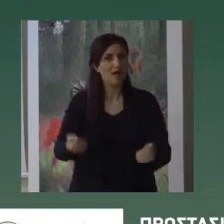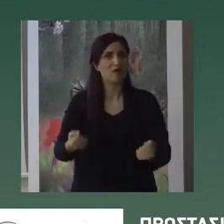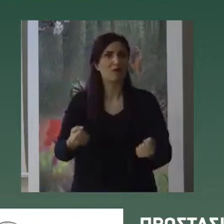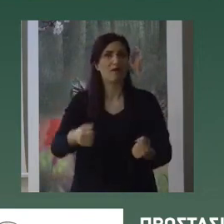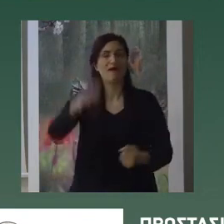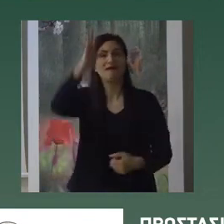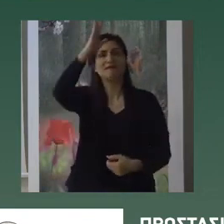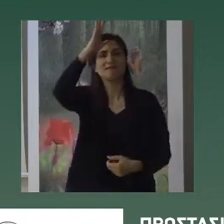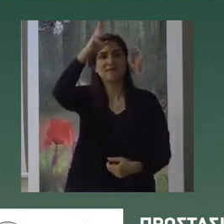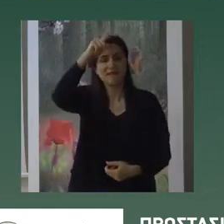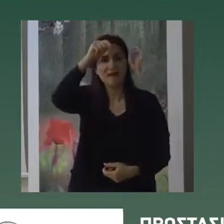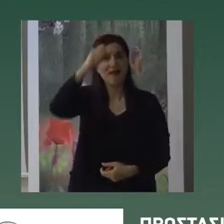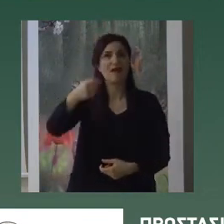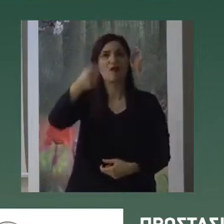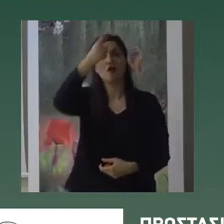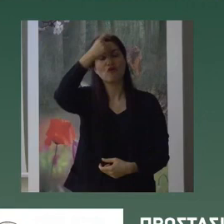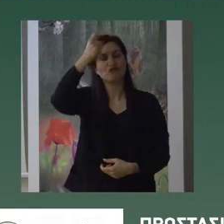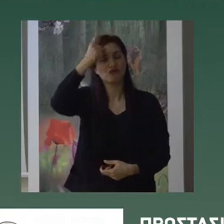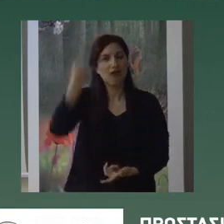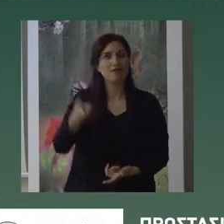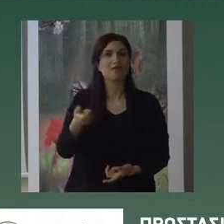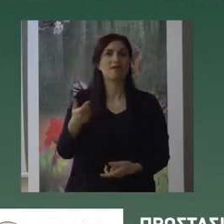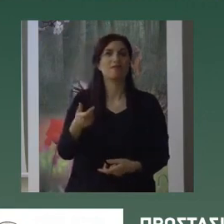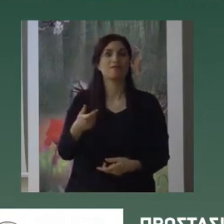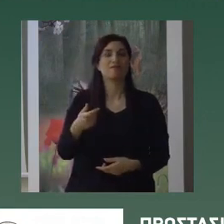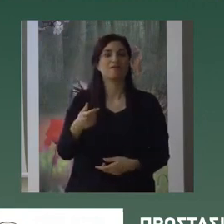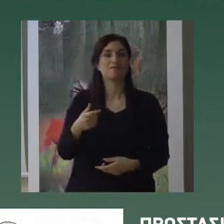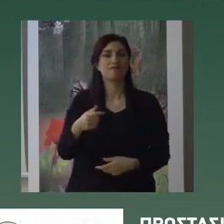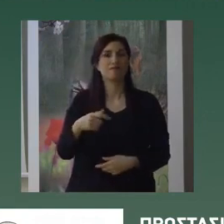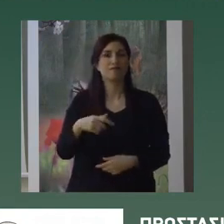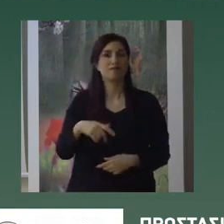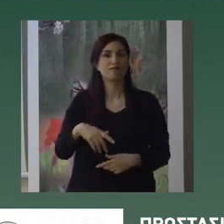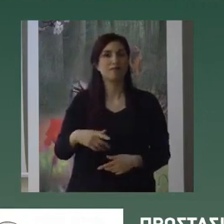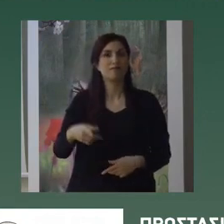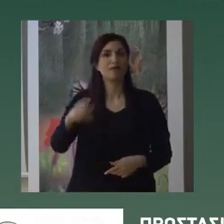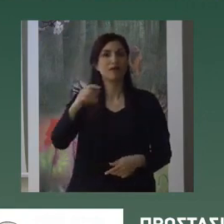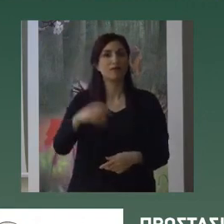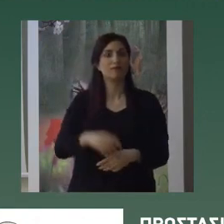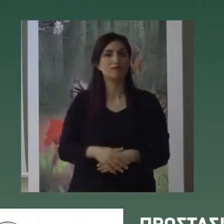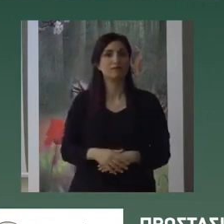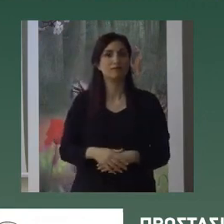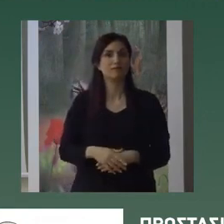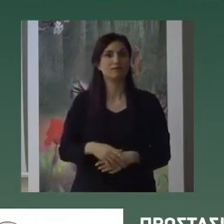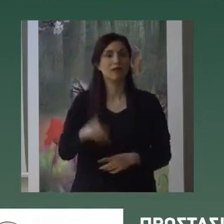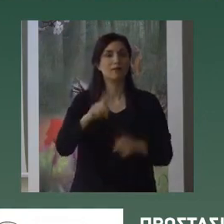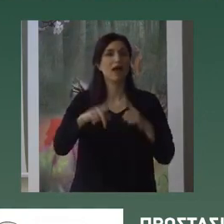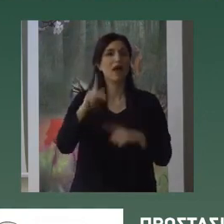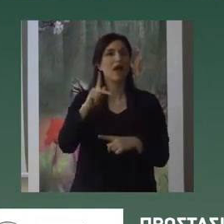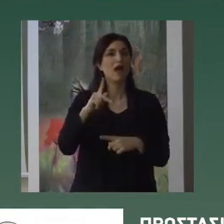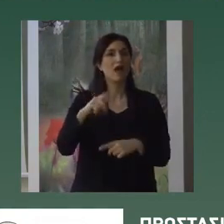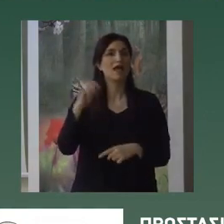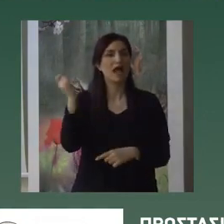Τρίκαλα, η Αθήνα, η Θεσσαλονίκη και μια ακόμα που μου διαφεύγει. Η Κοζάνη που διαφεύγει, η